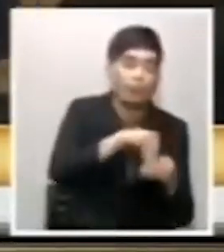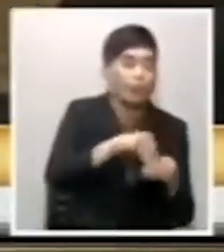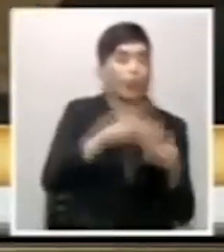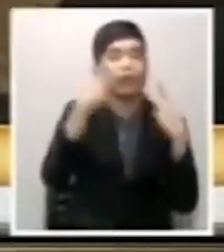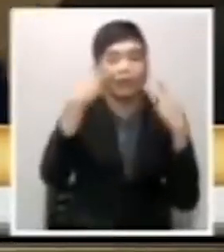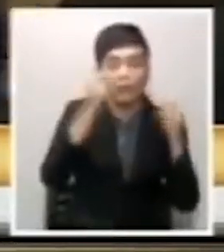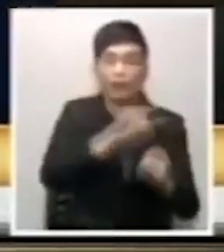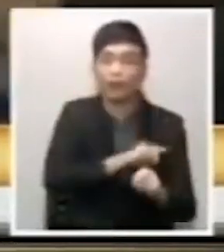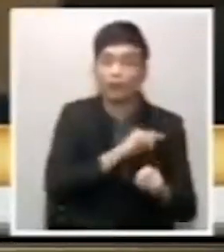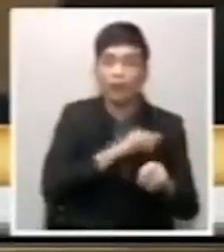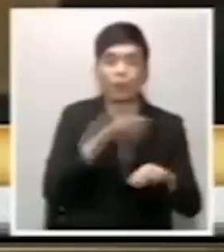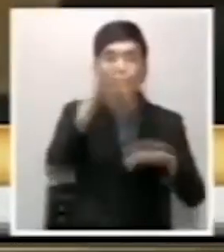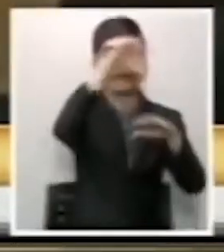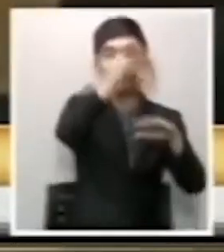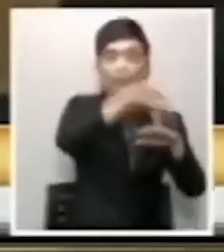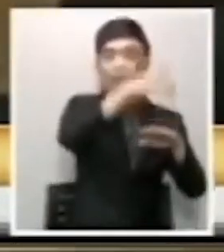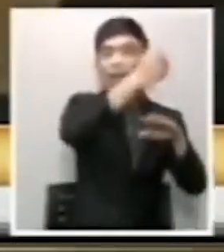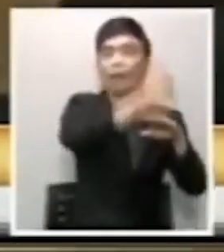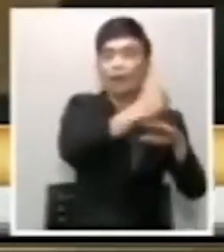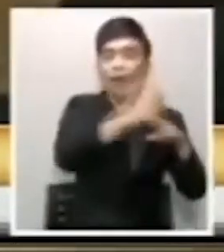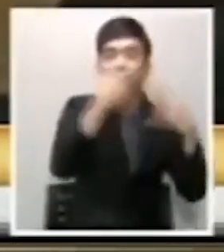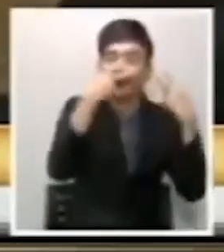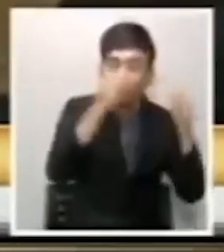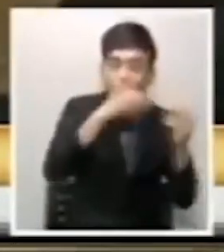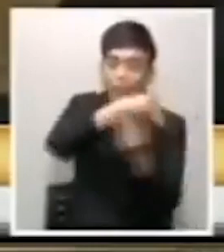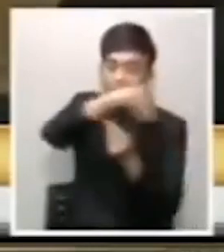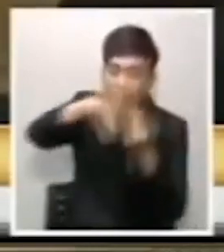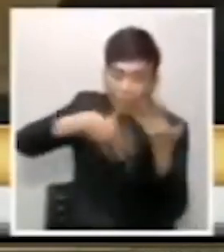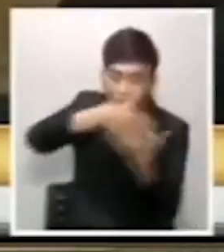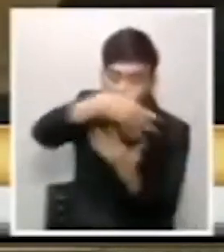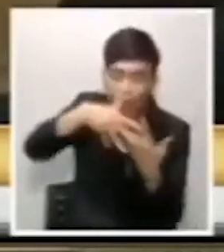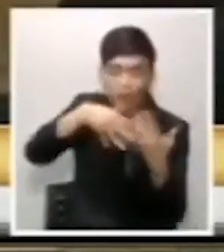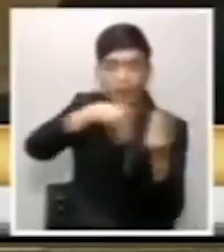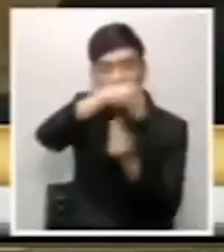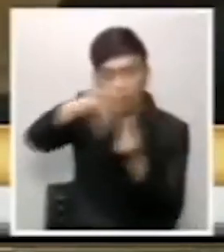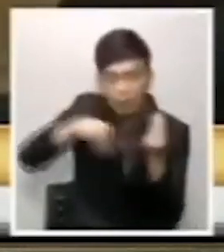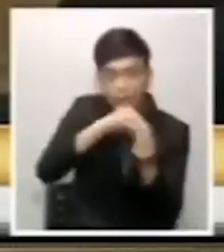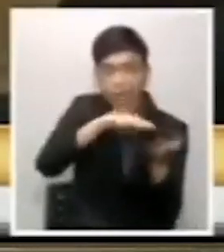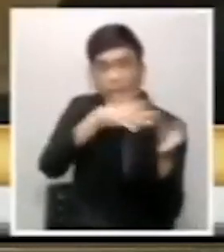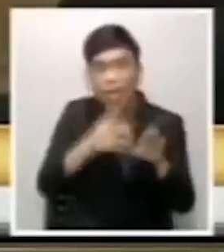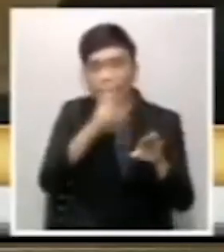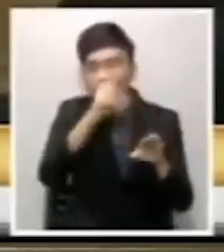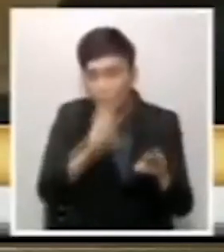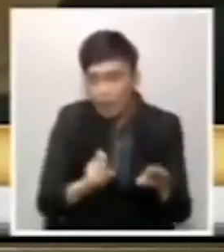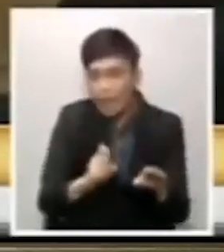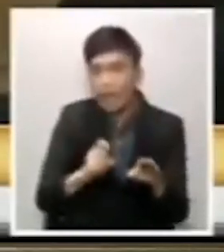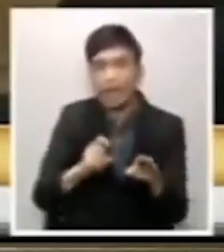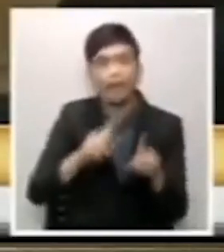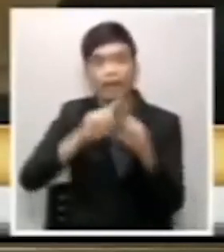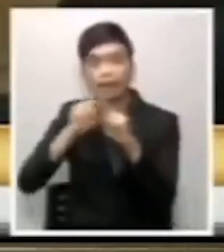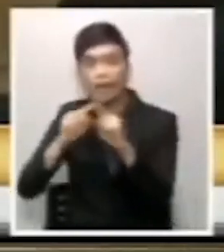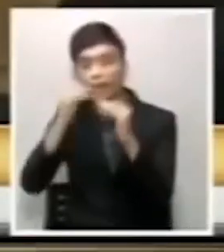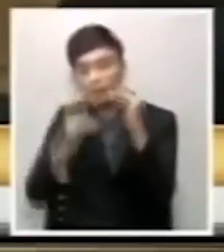นบริหารประเทศไม่เป็นเศรษฐกิจล้มเหลวแบบนี้ต่อไปเรื่อยๆได้ใช่ไหม